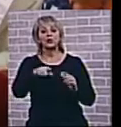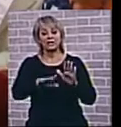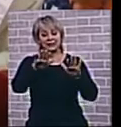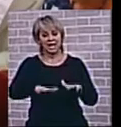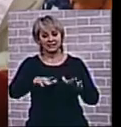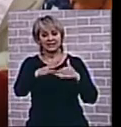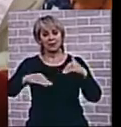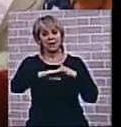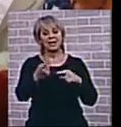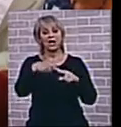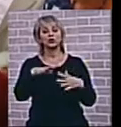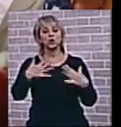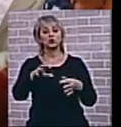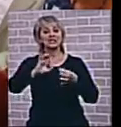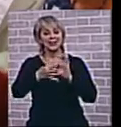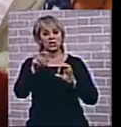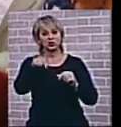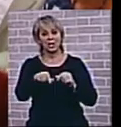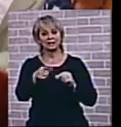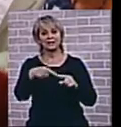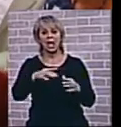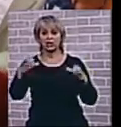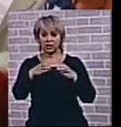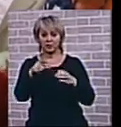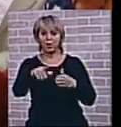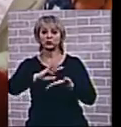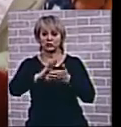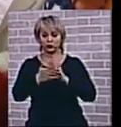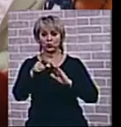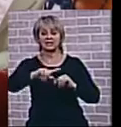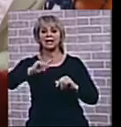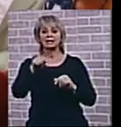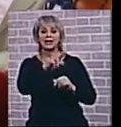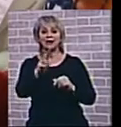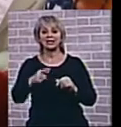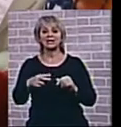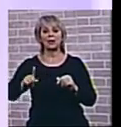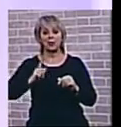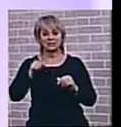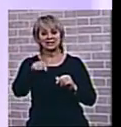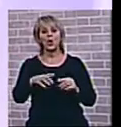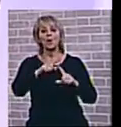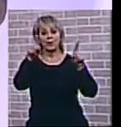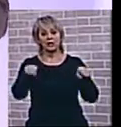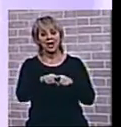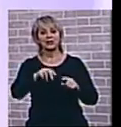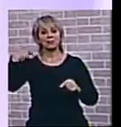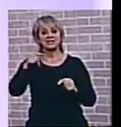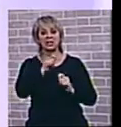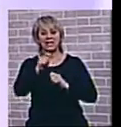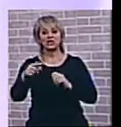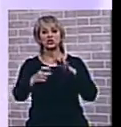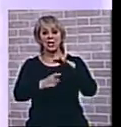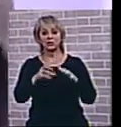потом выясняют на земле. Это уже усложняет для экипажа ситуацию, требует каких-то навыков. Почетной грамотой